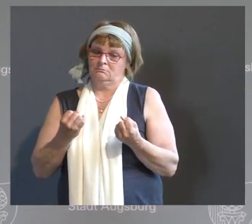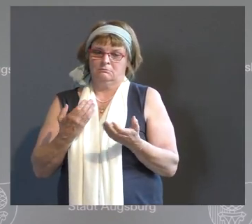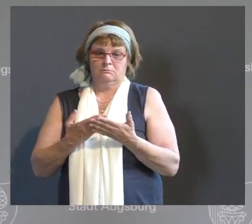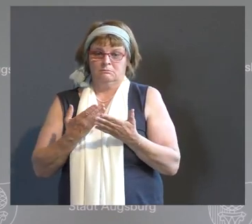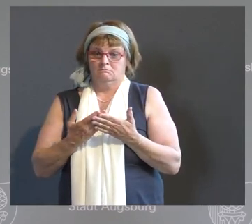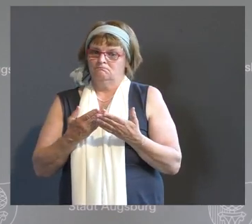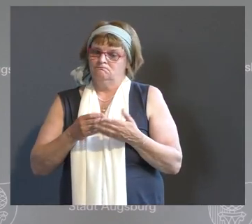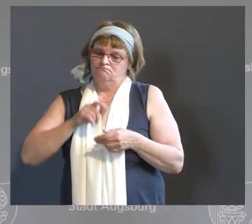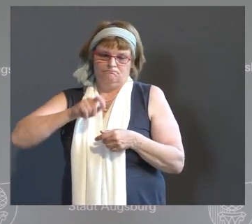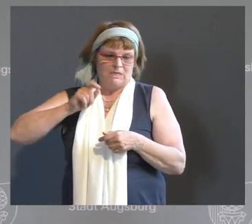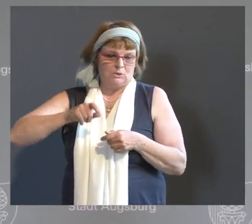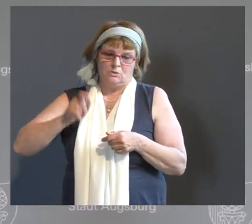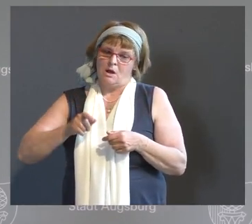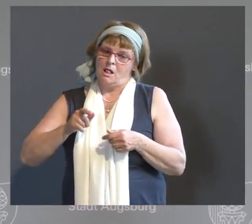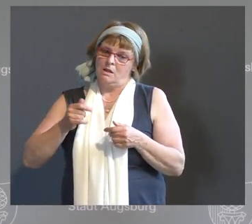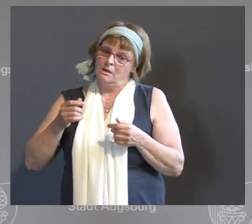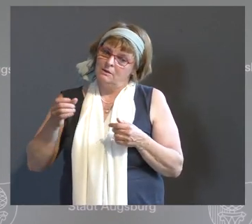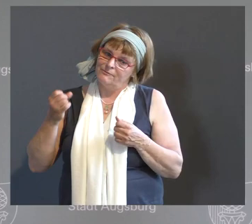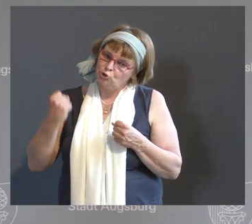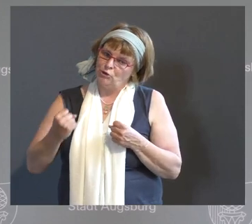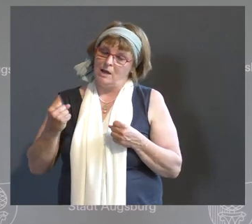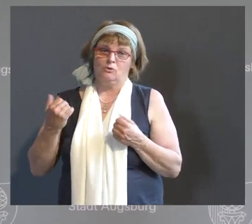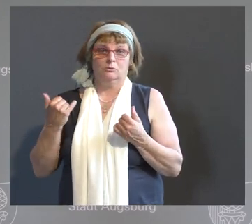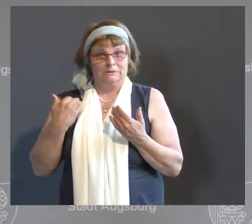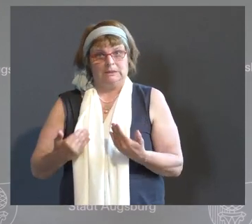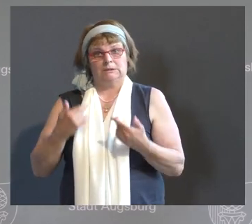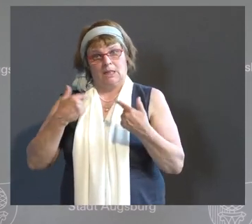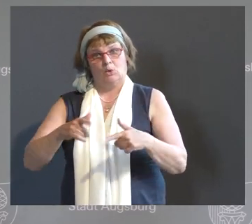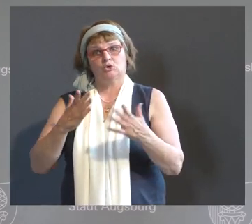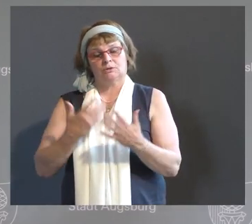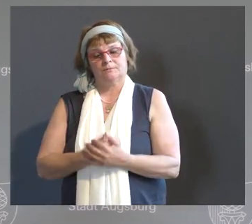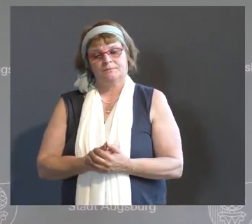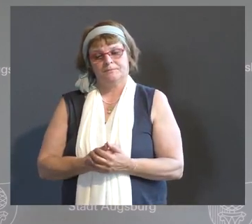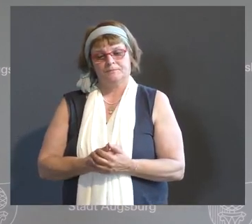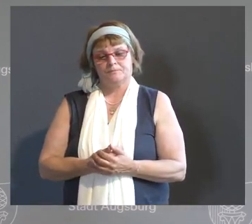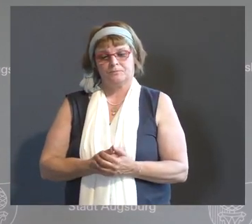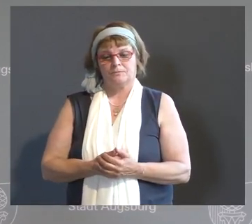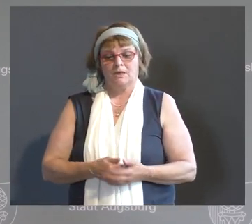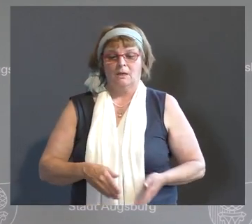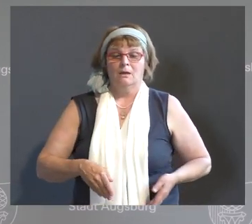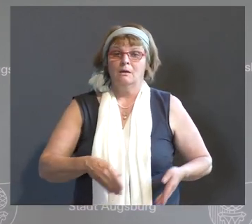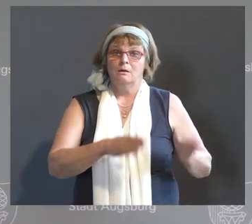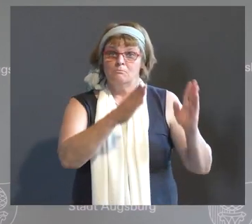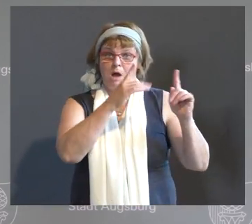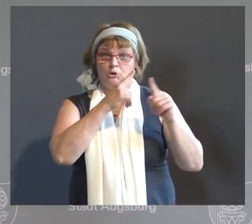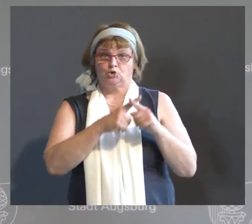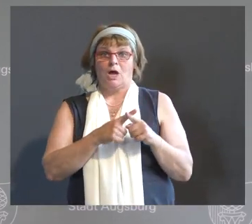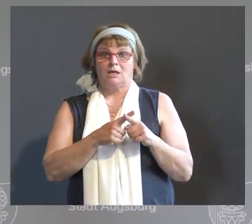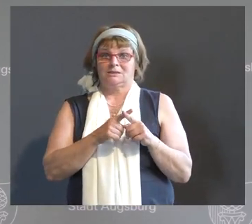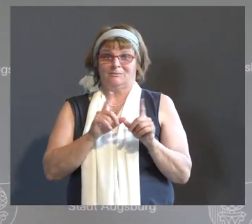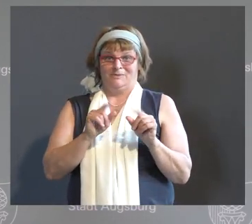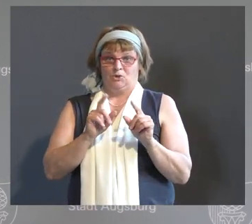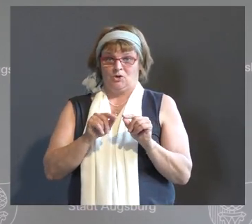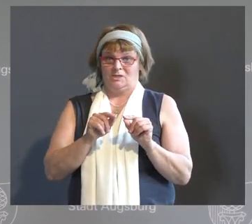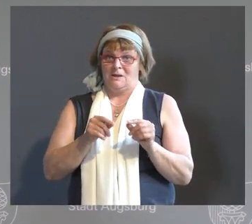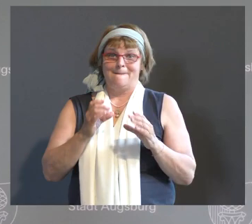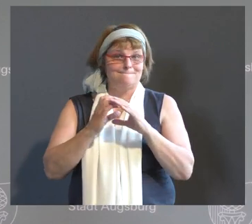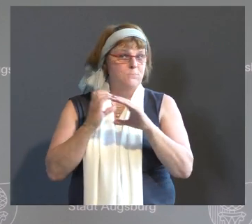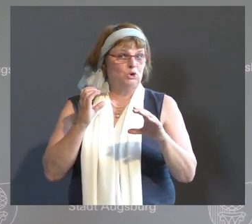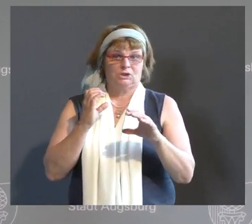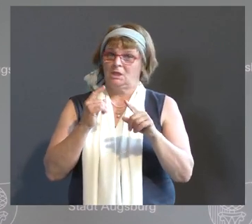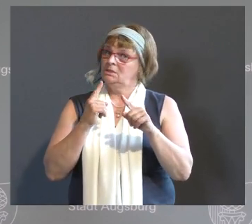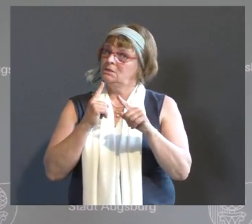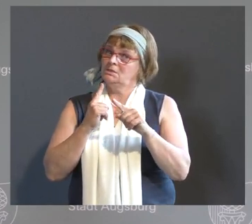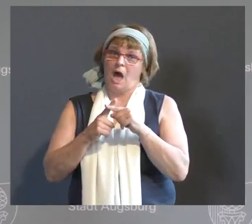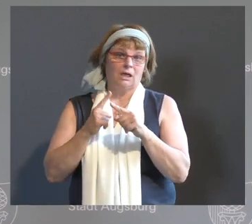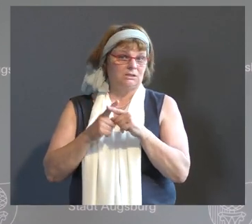wir jetzt sofort angehen. Mit der Sperrung in der Maximilianstraße verbunden ist, dass auch Busse und Taxis herausgenommen werden. Das